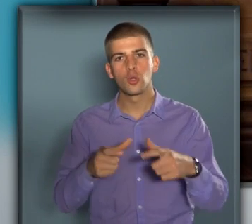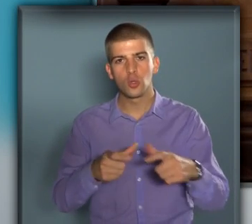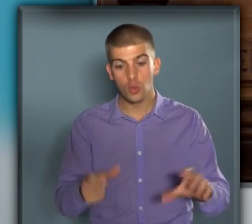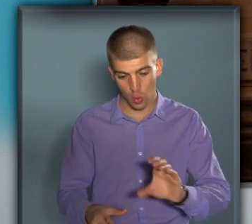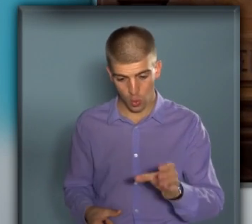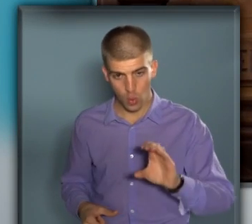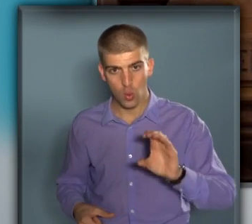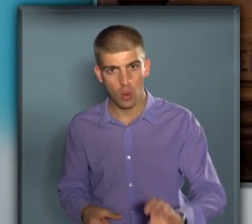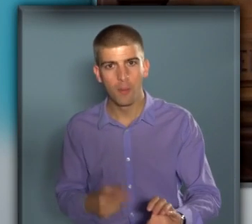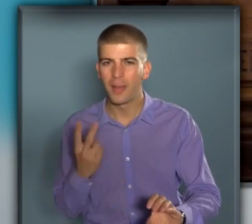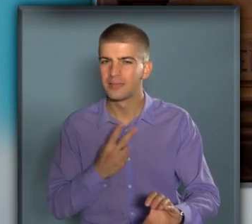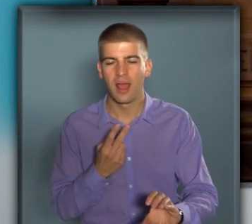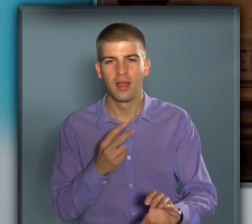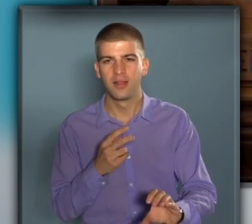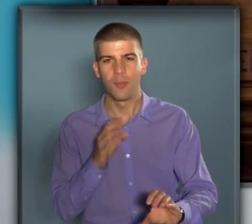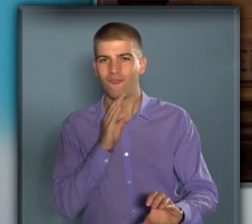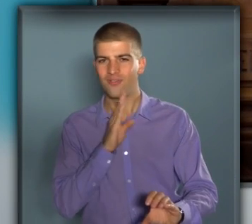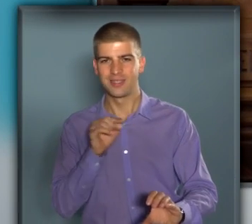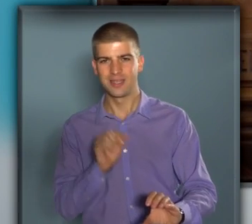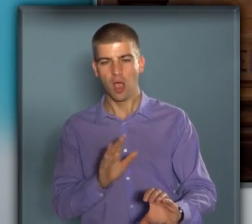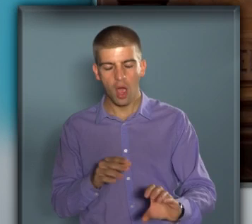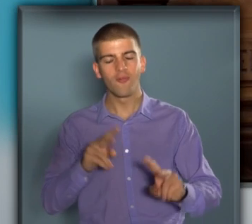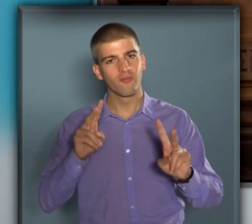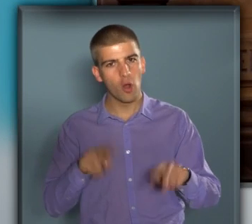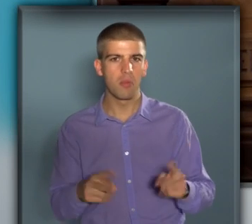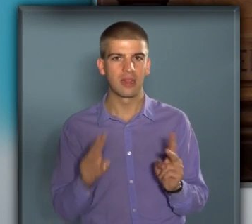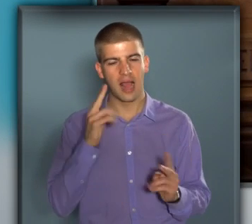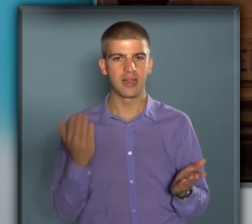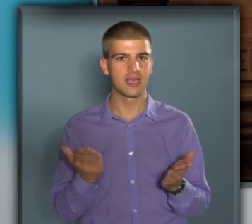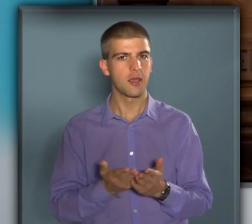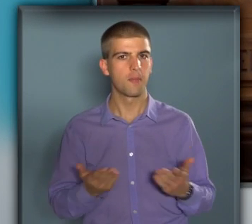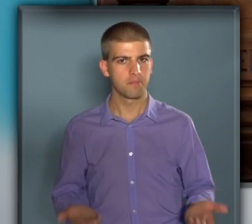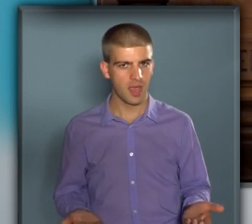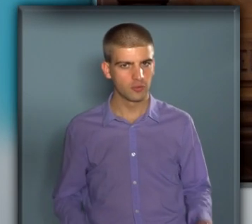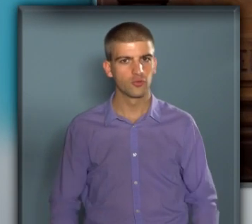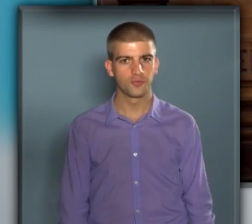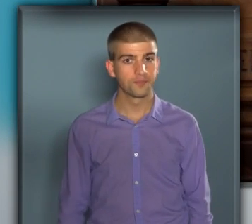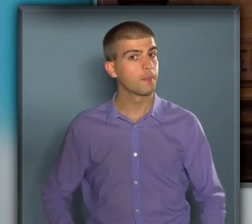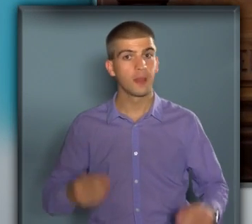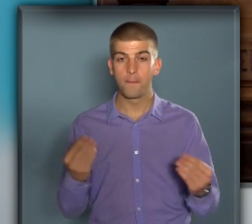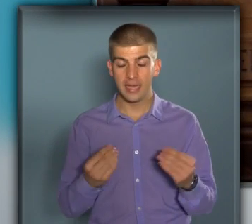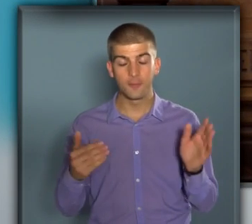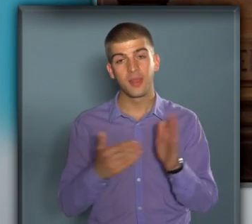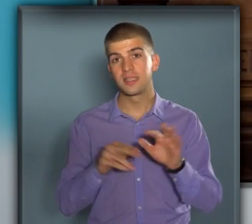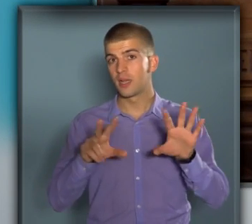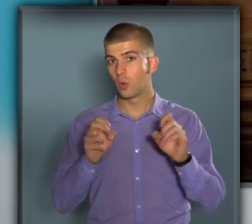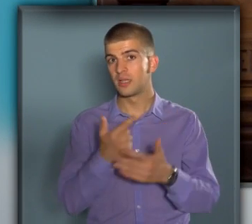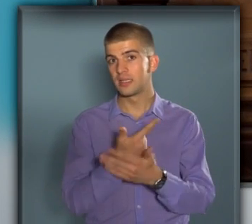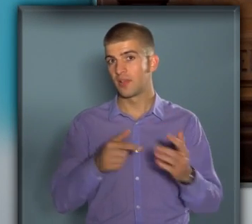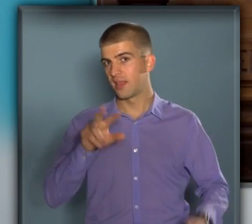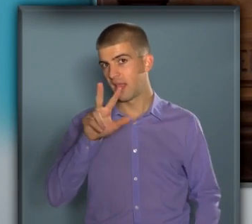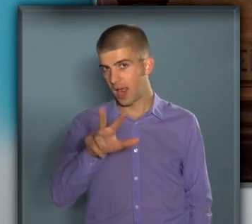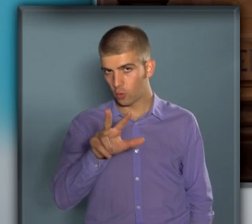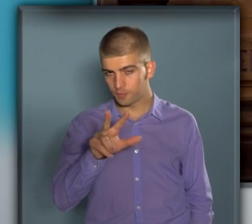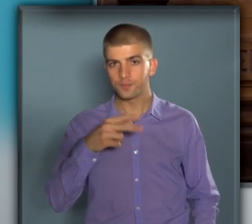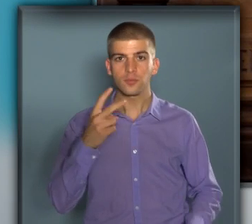értelmében természetesen, de mégsem érzem túlzásnak ezt a megállapítást, hiszen 1873-ban